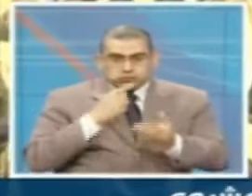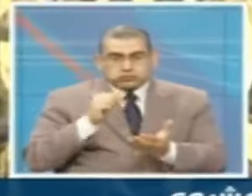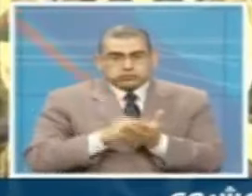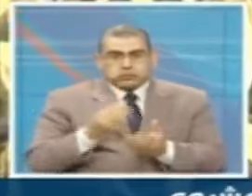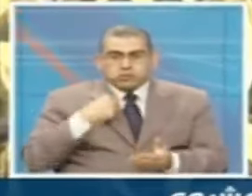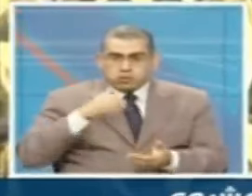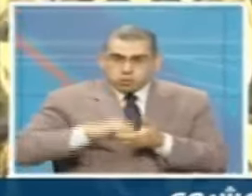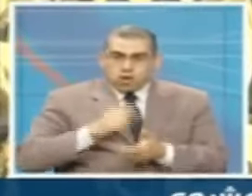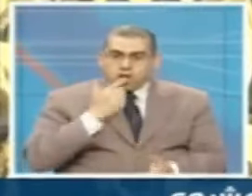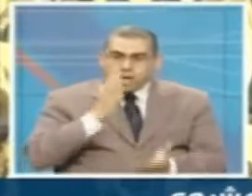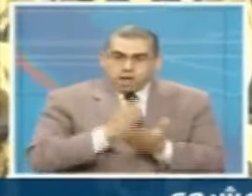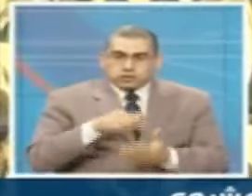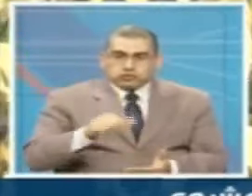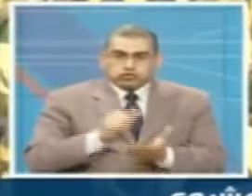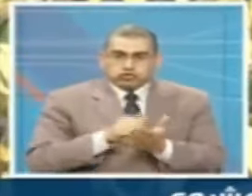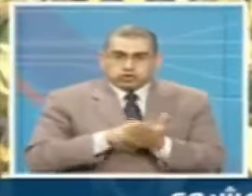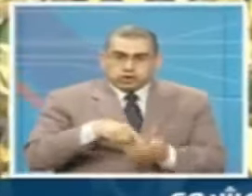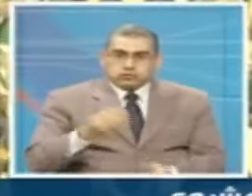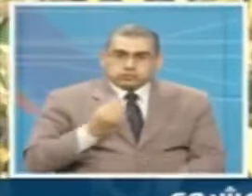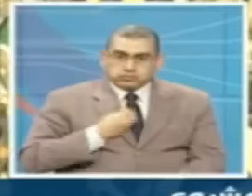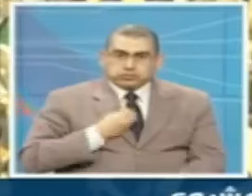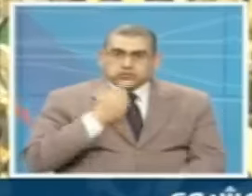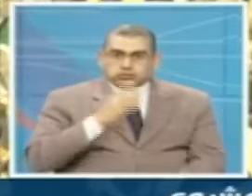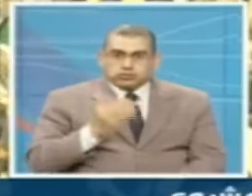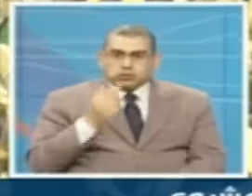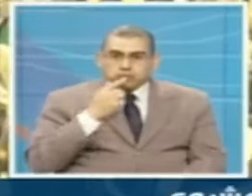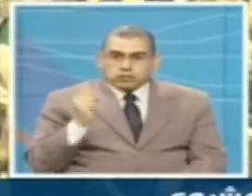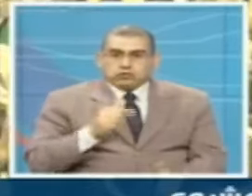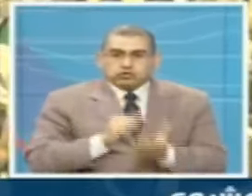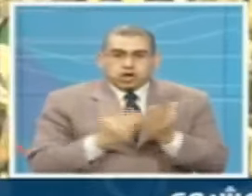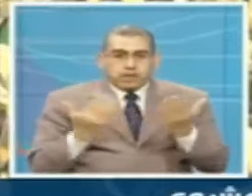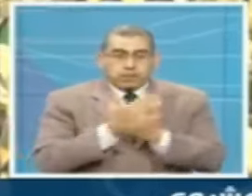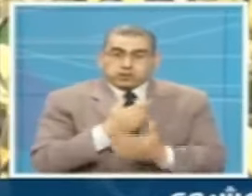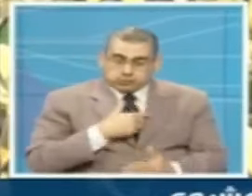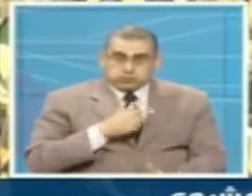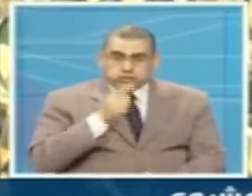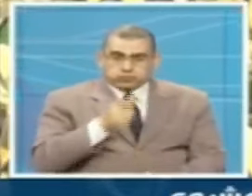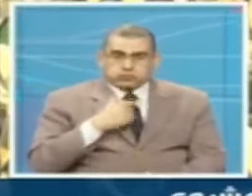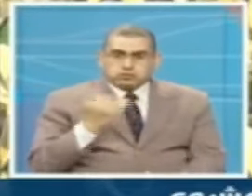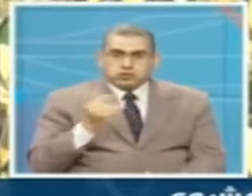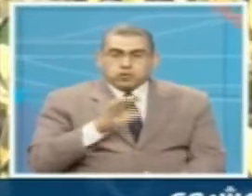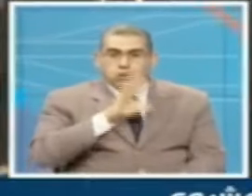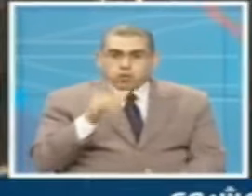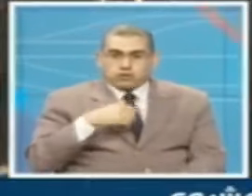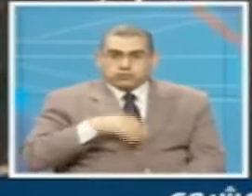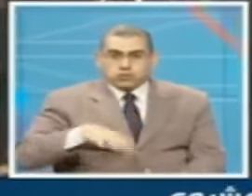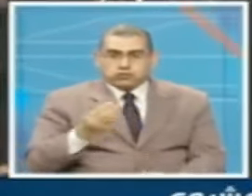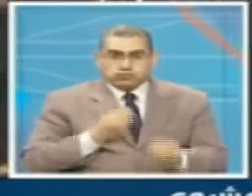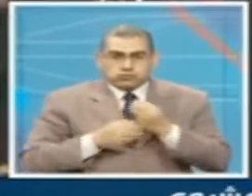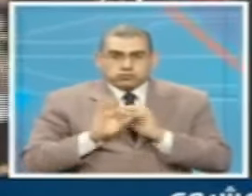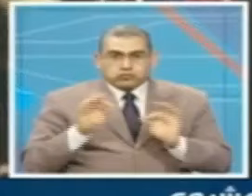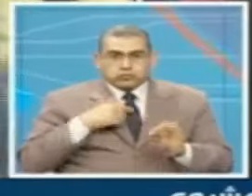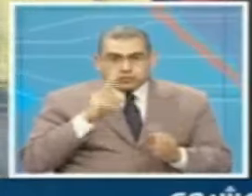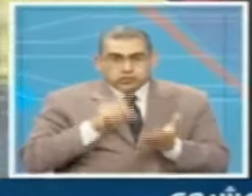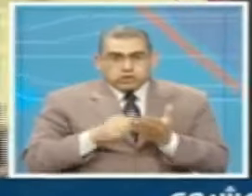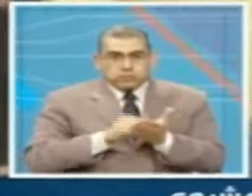ووعدونا إن احنا هنسلمكم شقق مكان للشقق بتاعتكم ونفذوا كل وعوده. بصراحة البيوت عندنا غير مأهولة